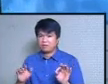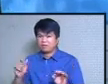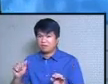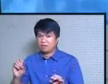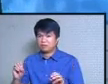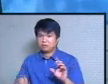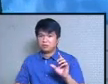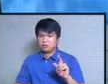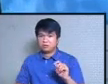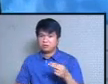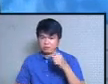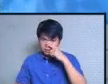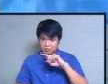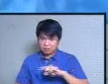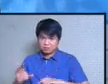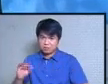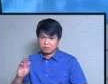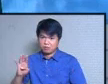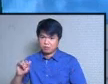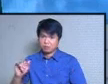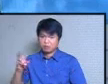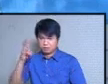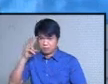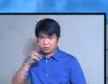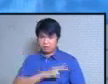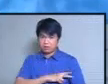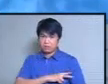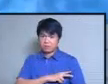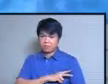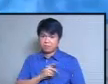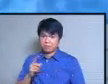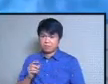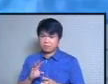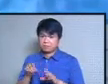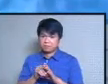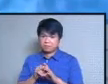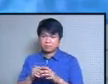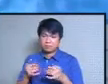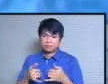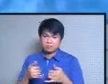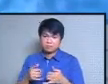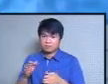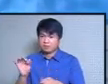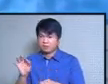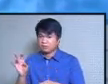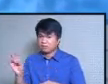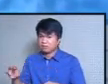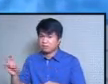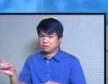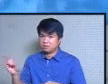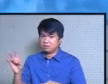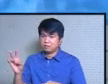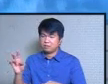Malaysia, Thailand, Cambodia at Vietnam. Sumali lang po tayo sa mga laro noong taong 1977. Ito rin ang taon